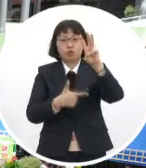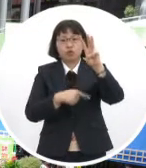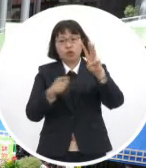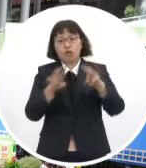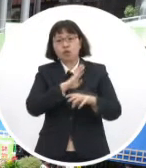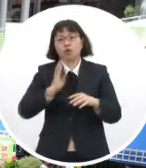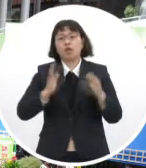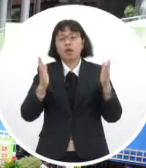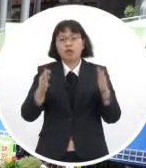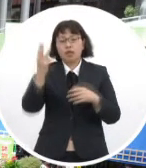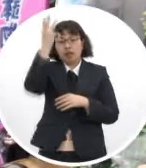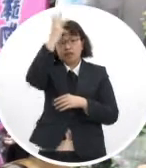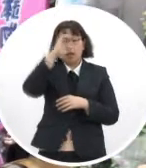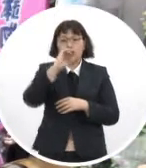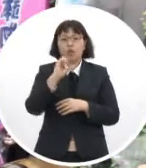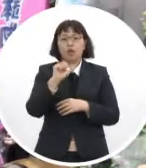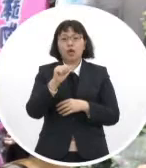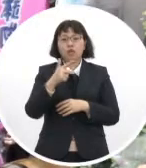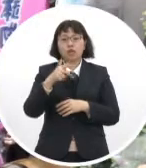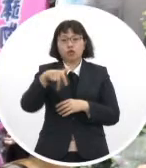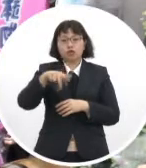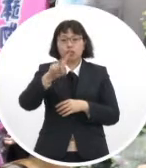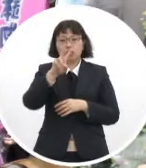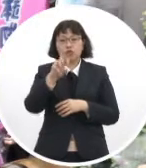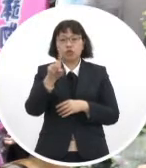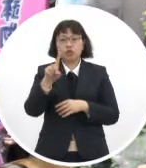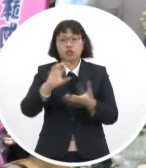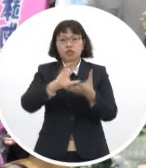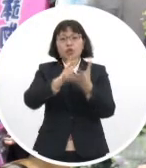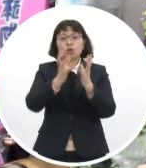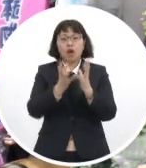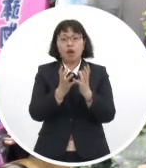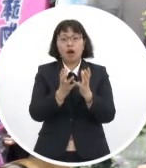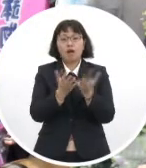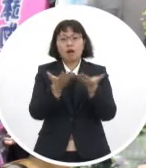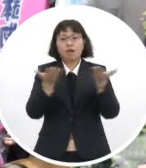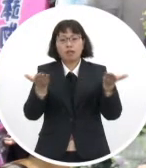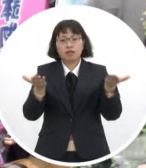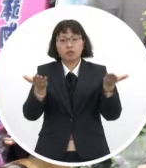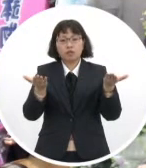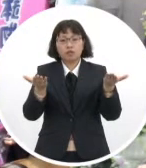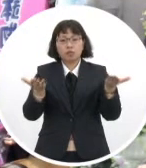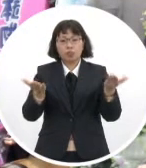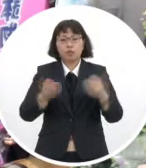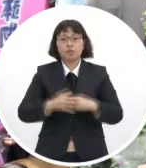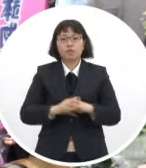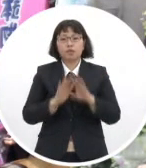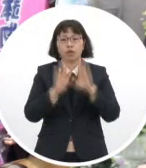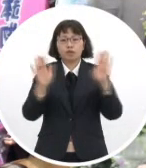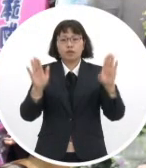4日間、栄のオアシス21でフラワーガーデニングショーも開催しました。